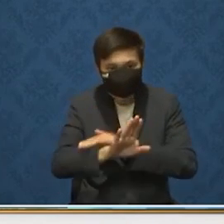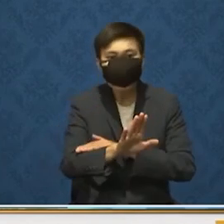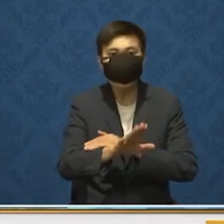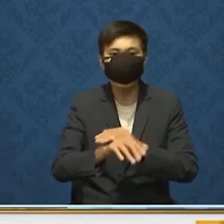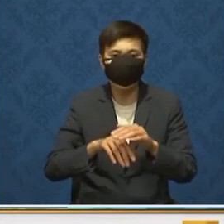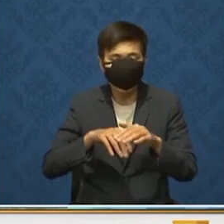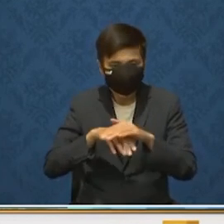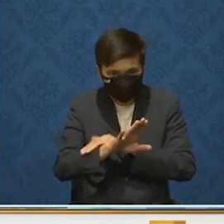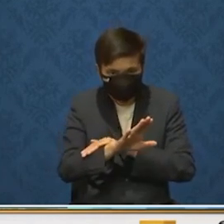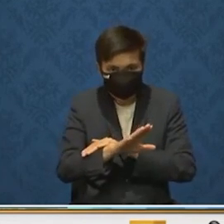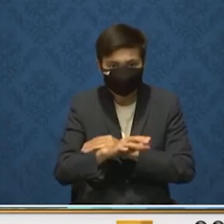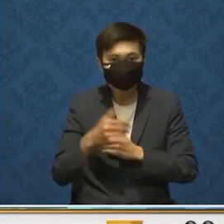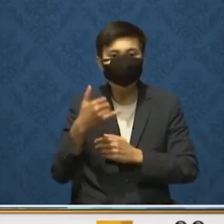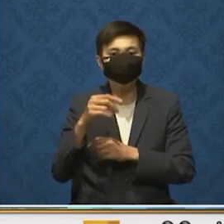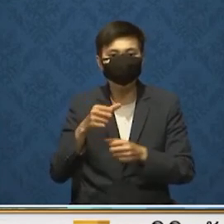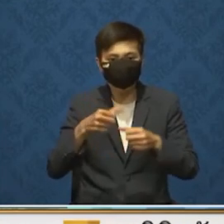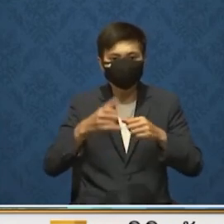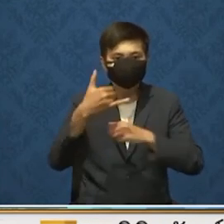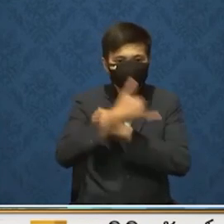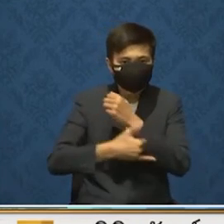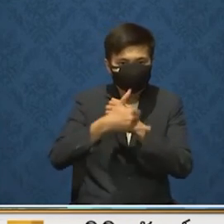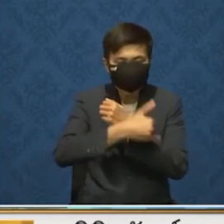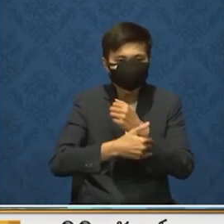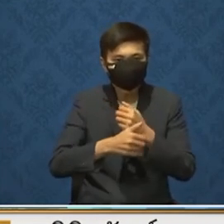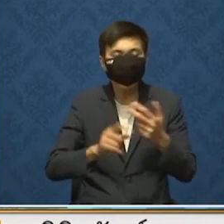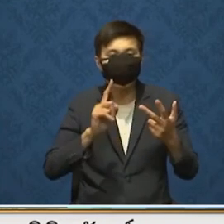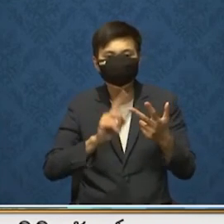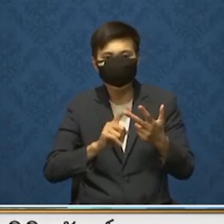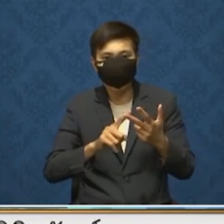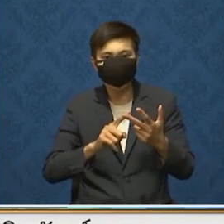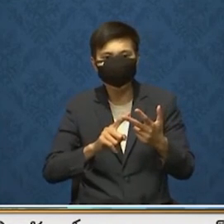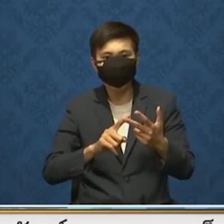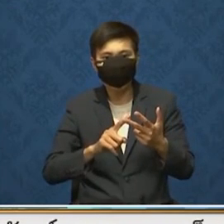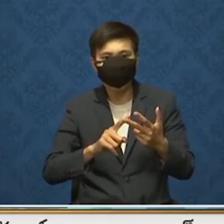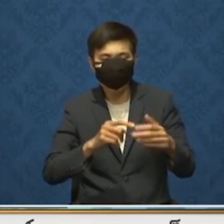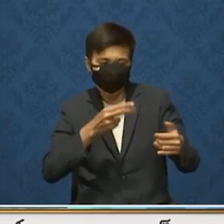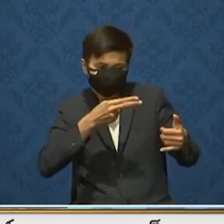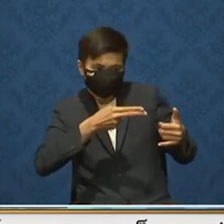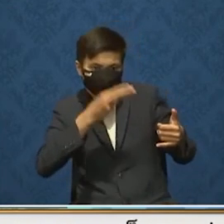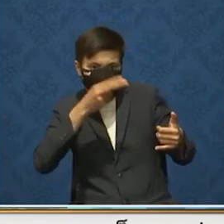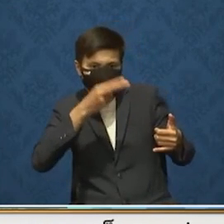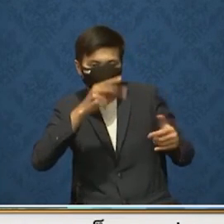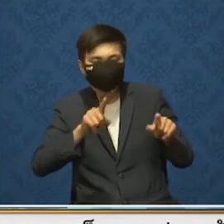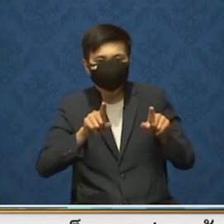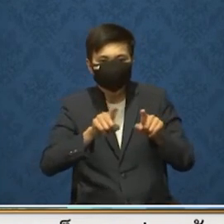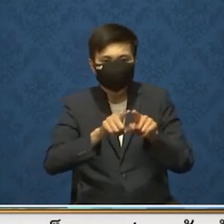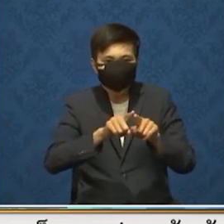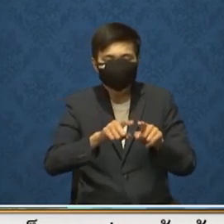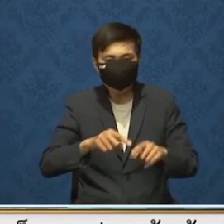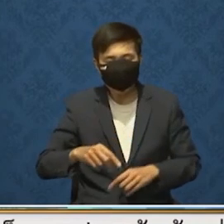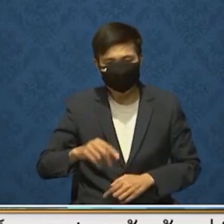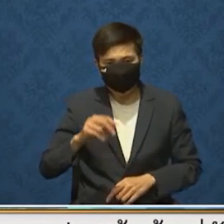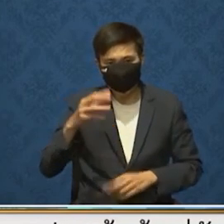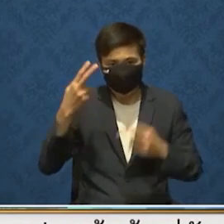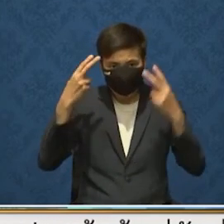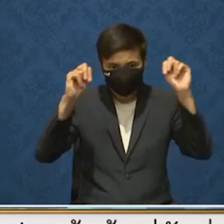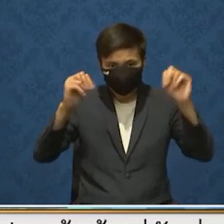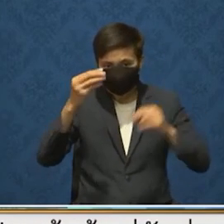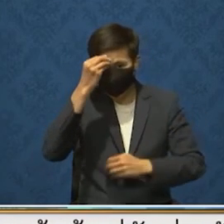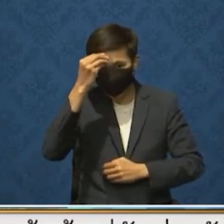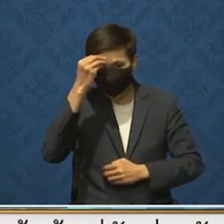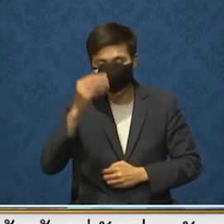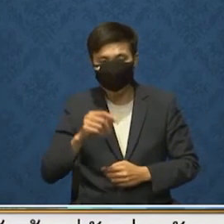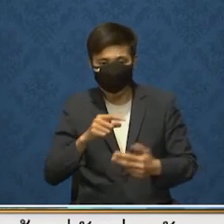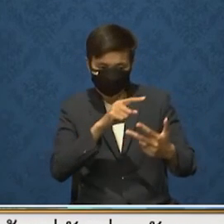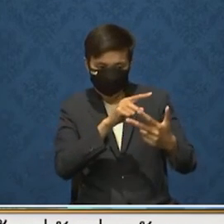หรอทงที่ 3 ก็คือ ถูกสงานเช่ใยกญี่ปุ่นนะ มี 3 ทางเลือกให้ท่านเลือกเอาเองกแล้วกนนะครั